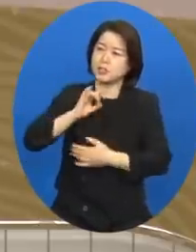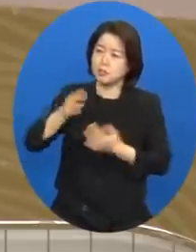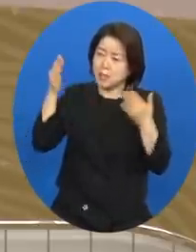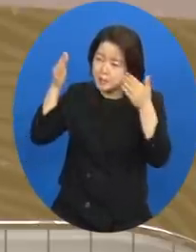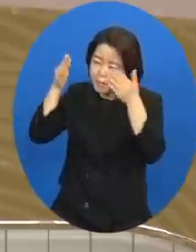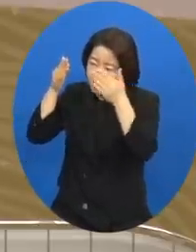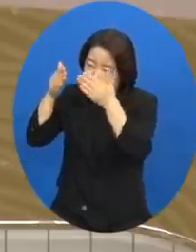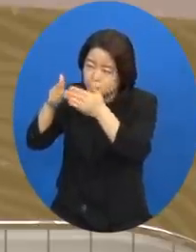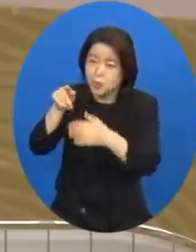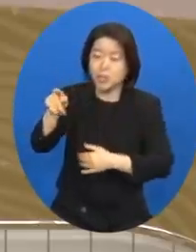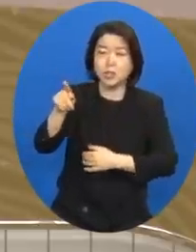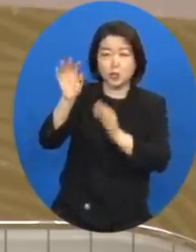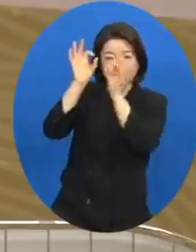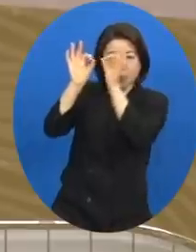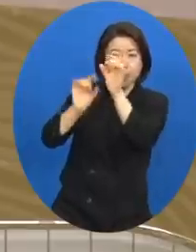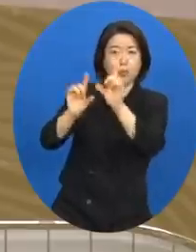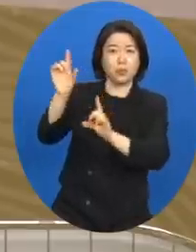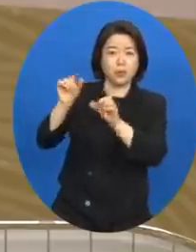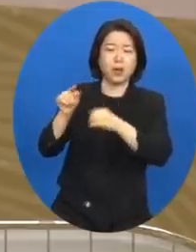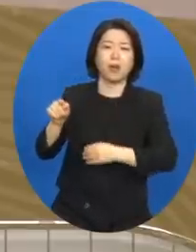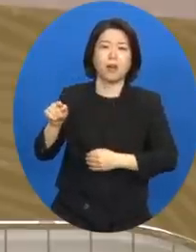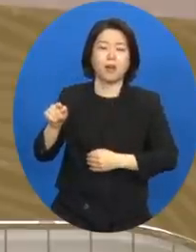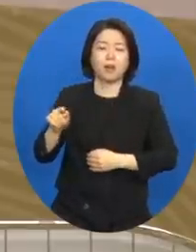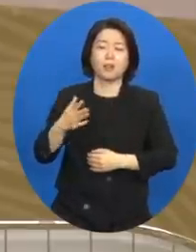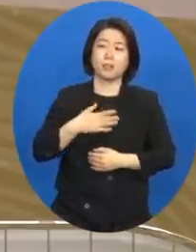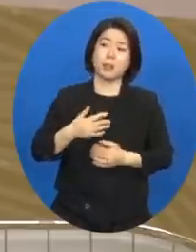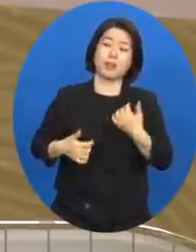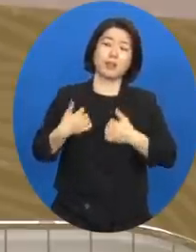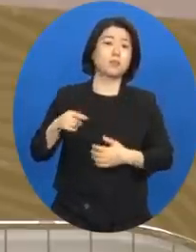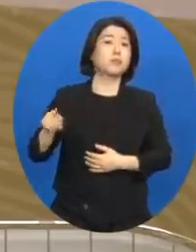사람은 그렇게 된다는 거예요.